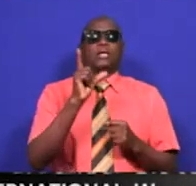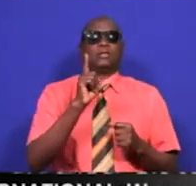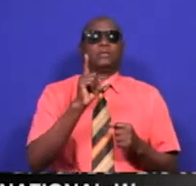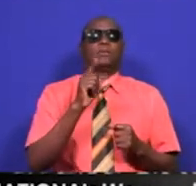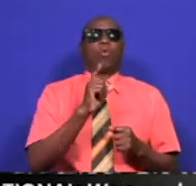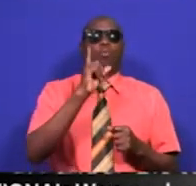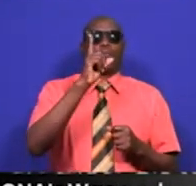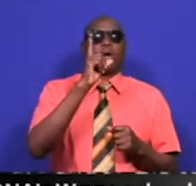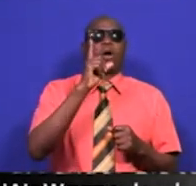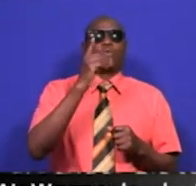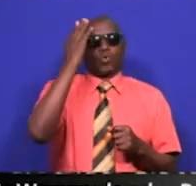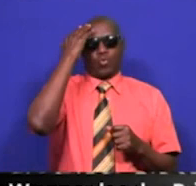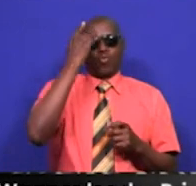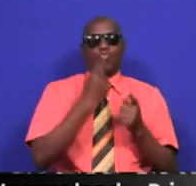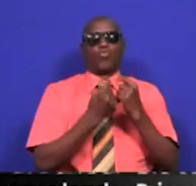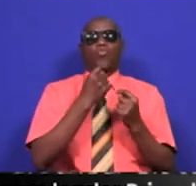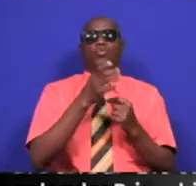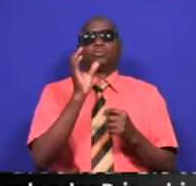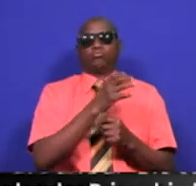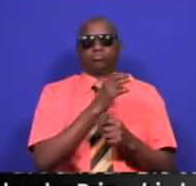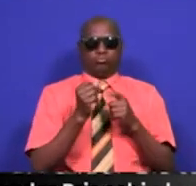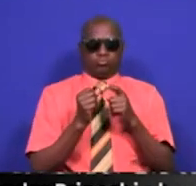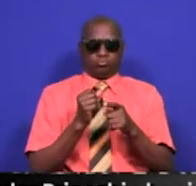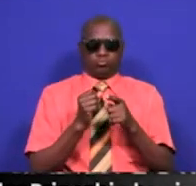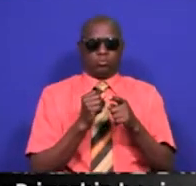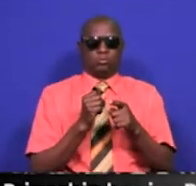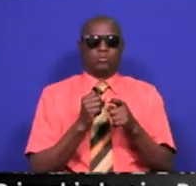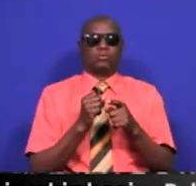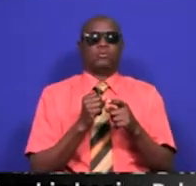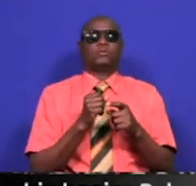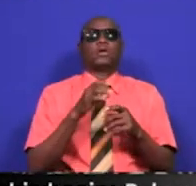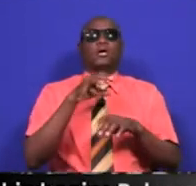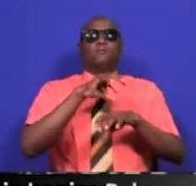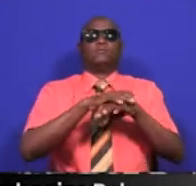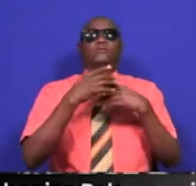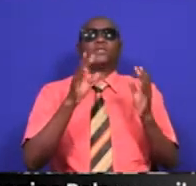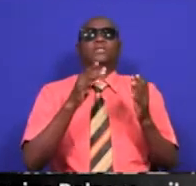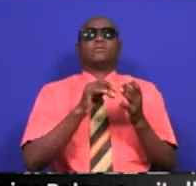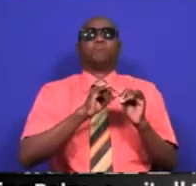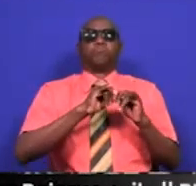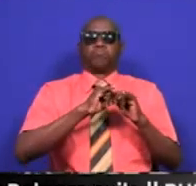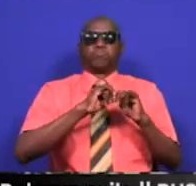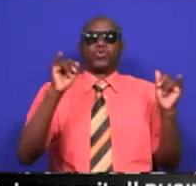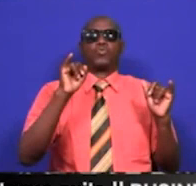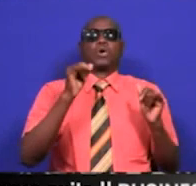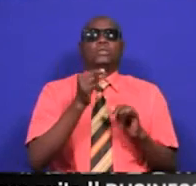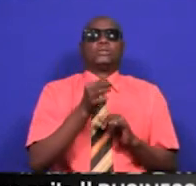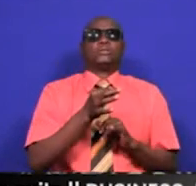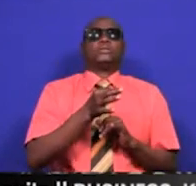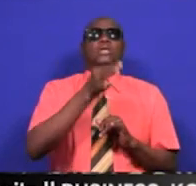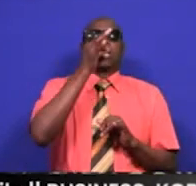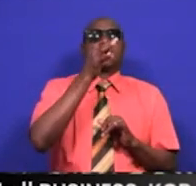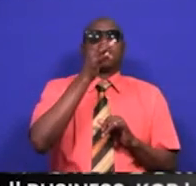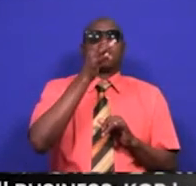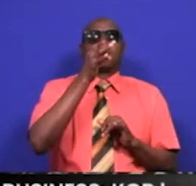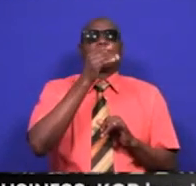wale wanapiga hiyo pombe na rita 30 ya changa pure ambayo ilikuwa karibu inasafirishwa